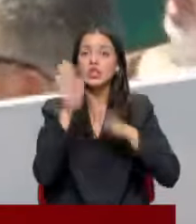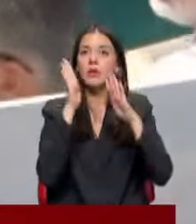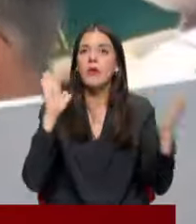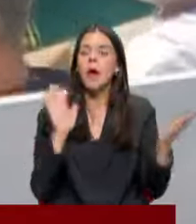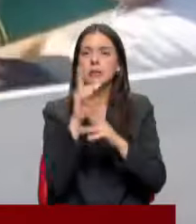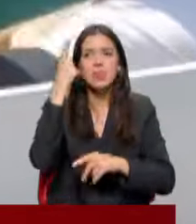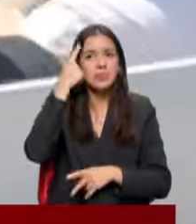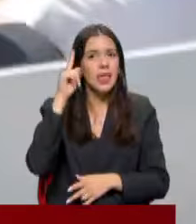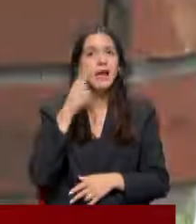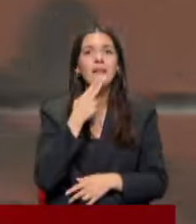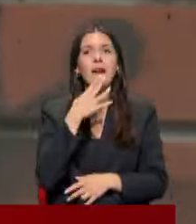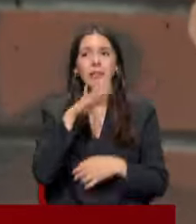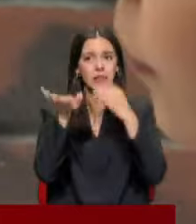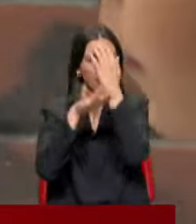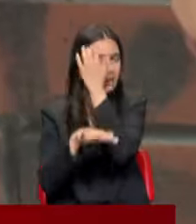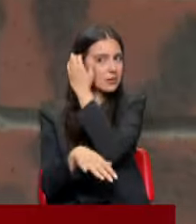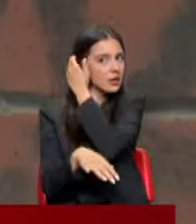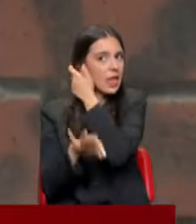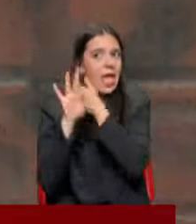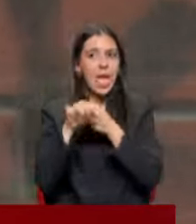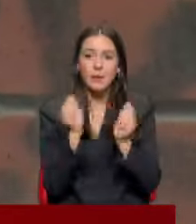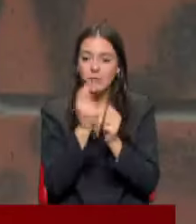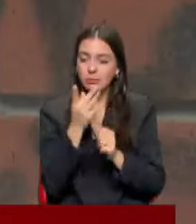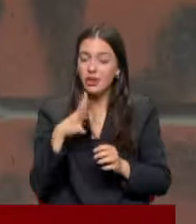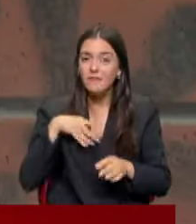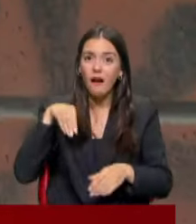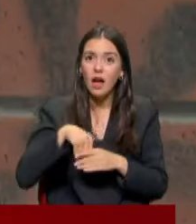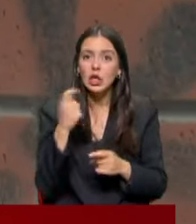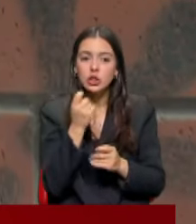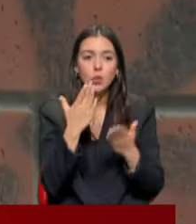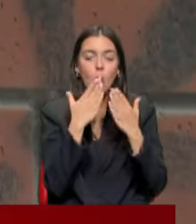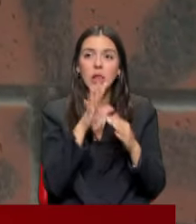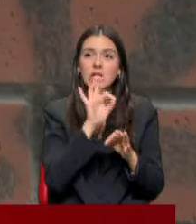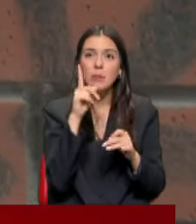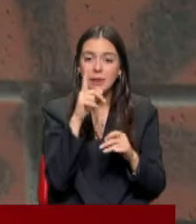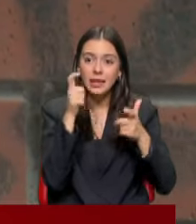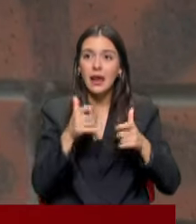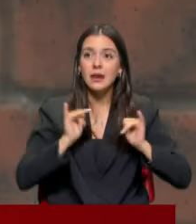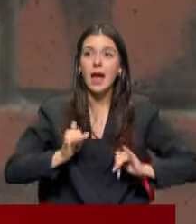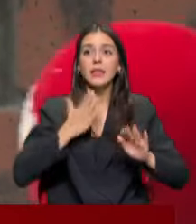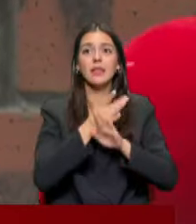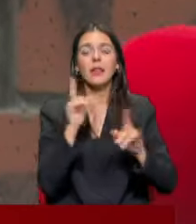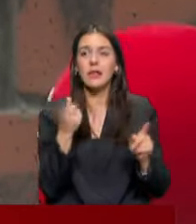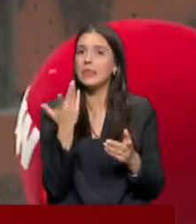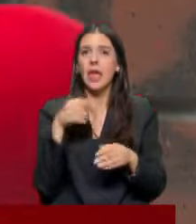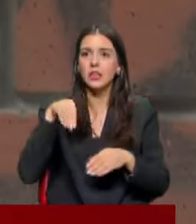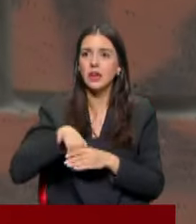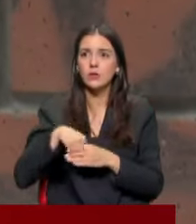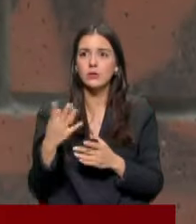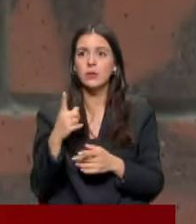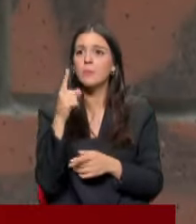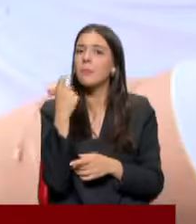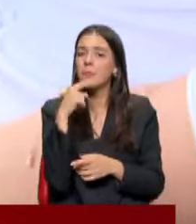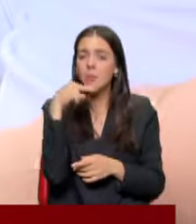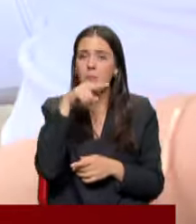karşısında tek başına kadınlar. Hep yanımda bir şey taşımam gerekiyor. İşe, okula, hiçbir yere rahat bir şekilde gidemiyoruz. Ne taşıyorsunuz yanınızda?